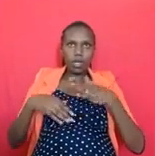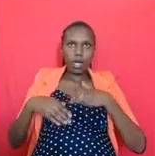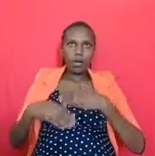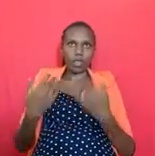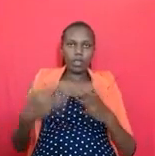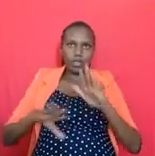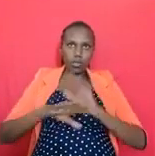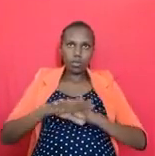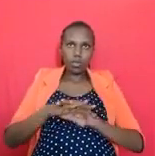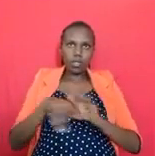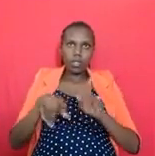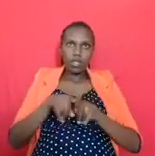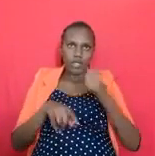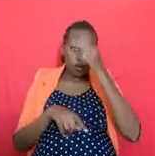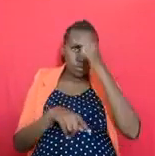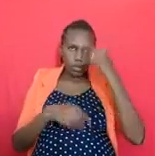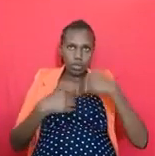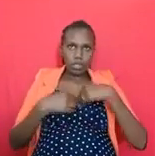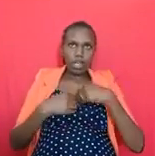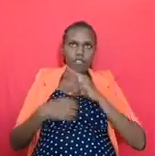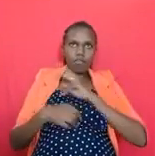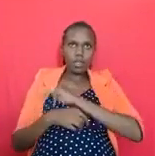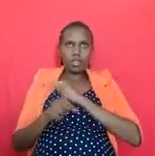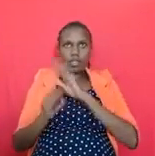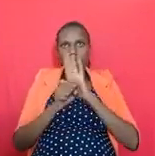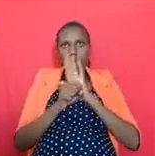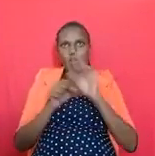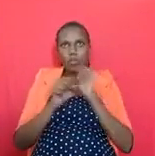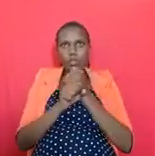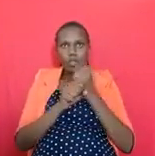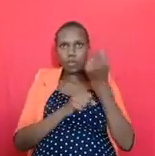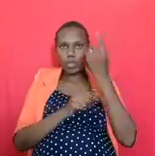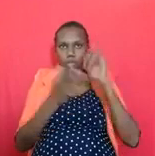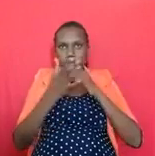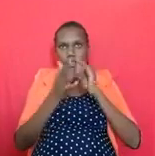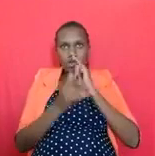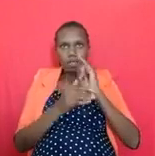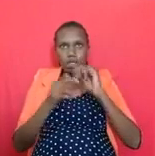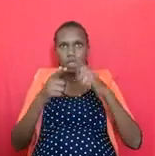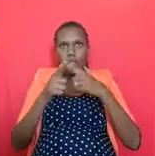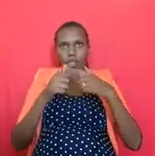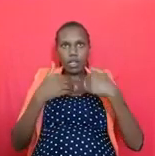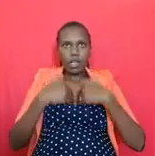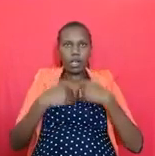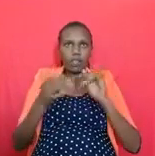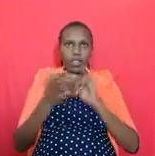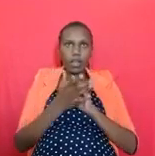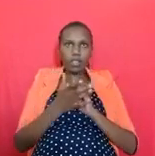maagire ire Na makia toko kada siya kunyige itage gereka